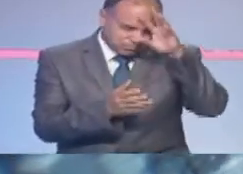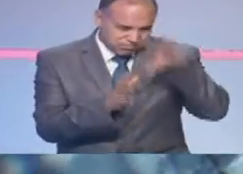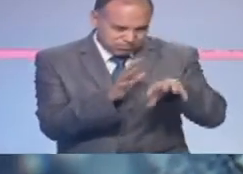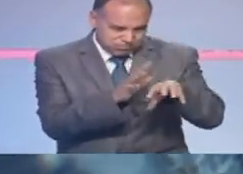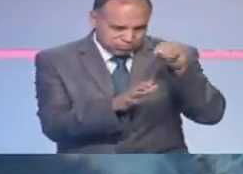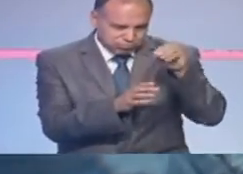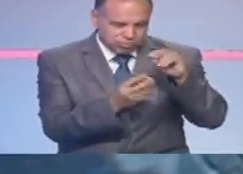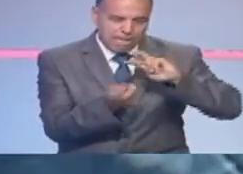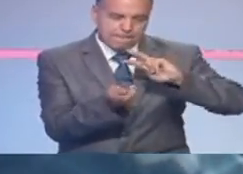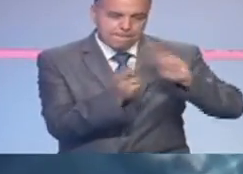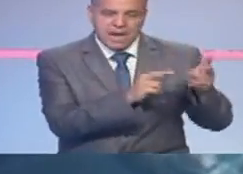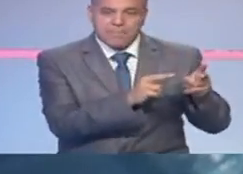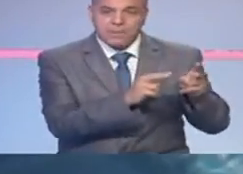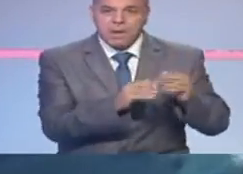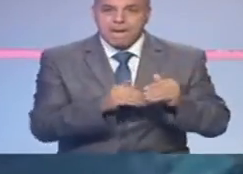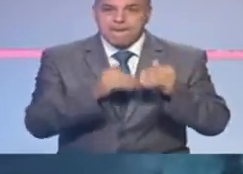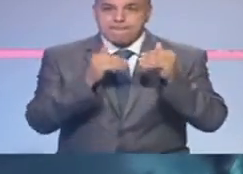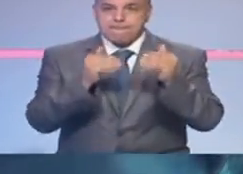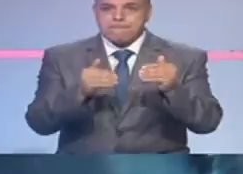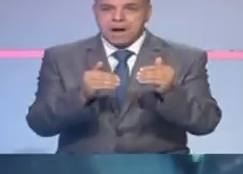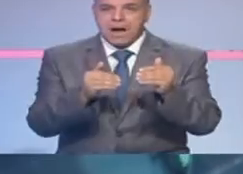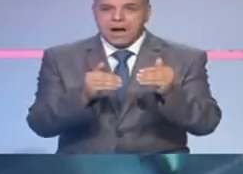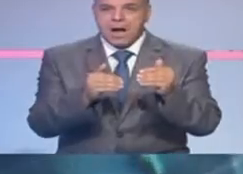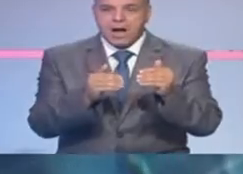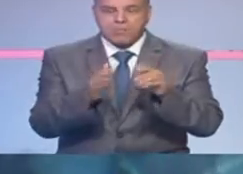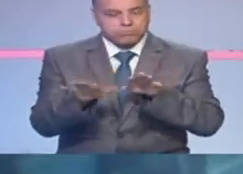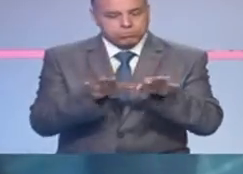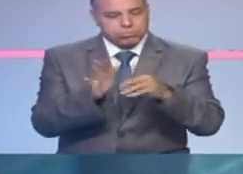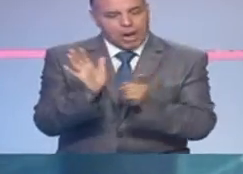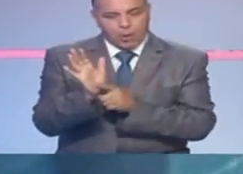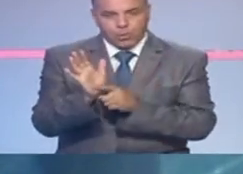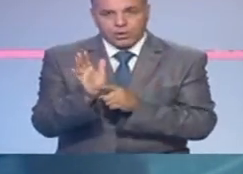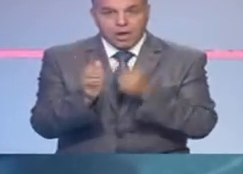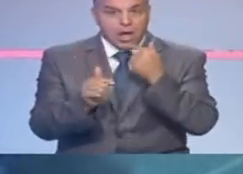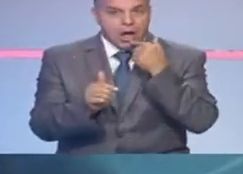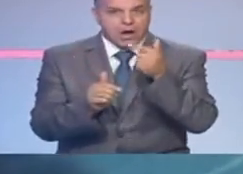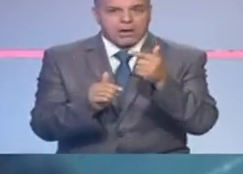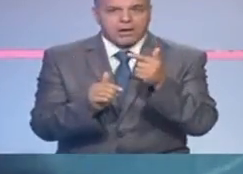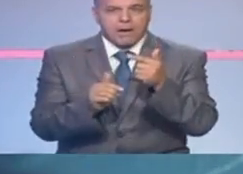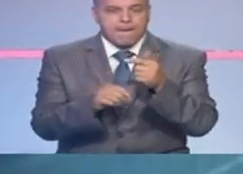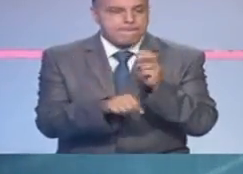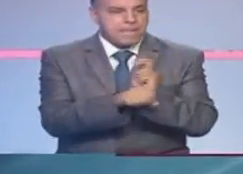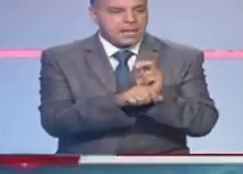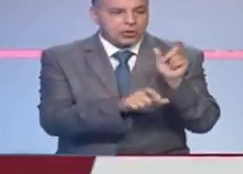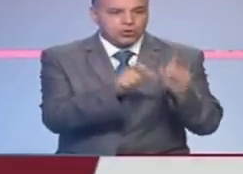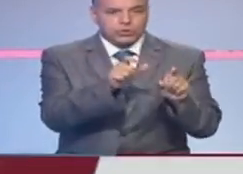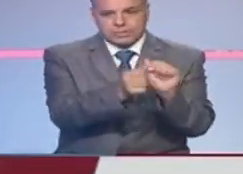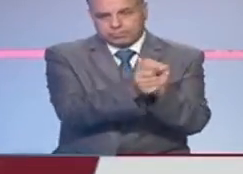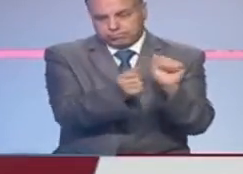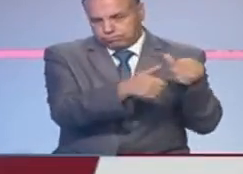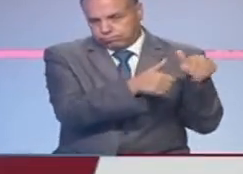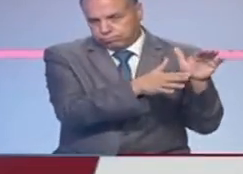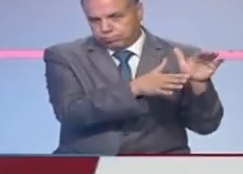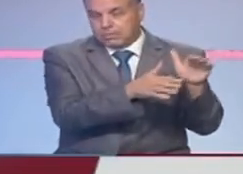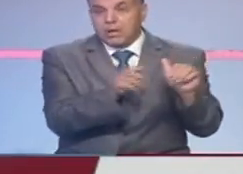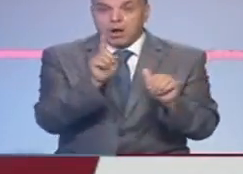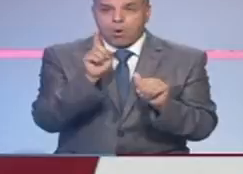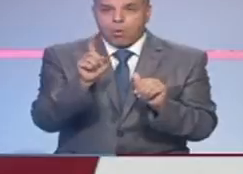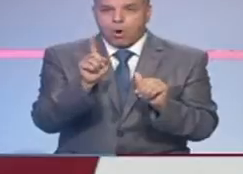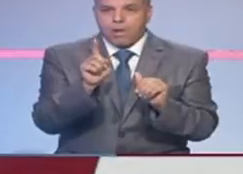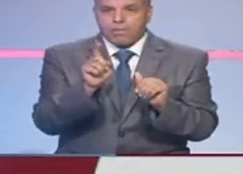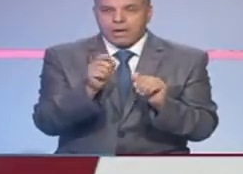ونقله بعد اجراء السماعات اللازمه في حين قرر ترك بقيه المتهمين بحاله صراحه و